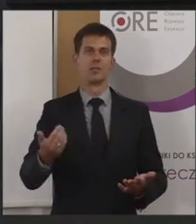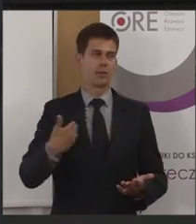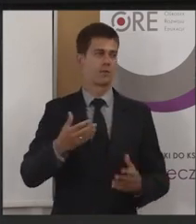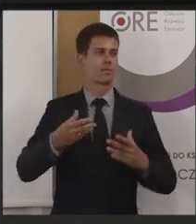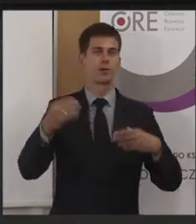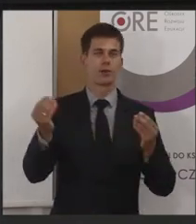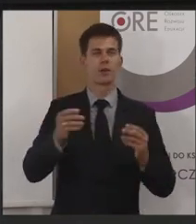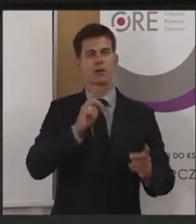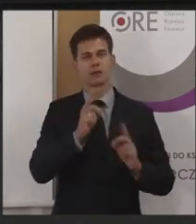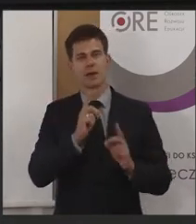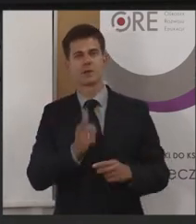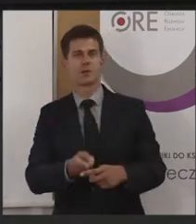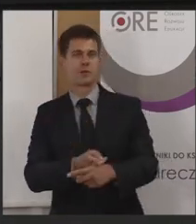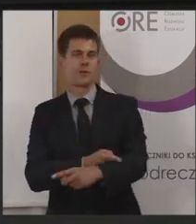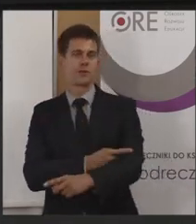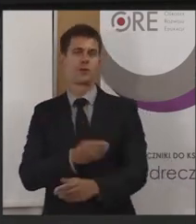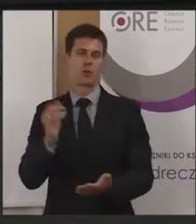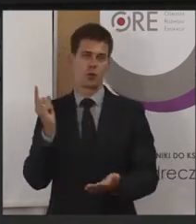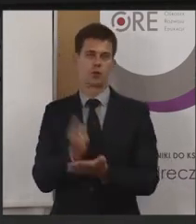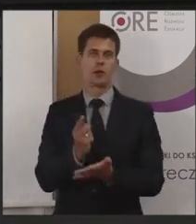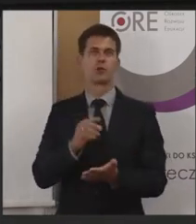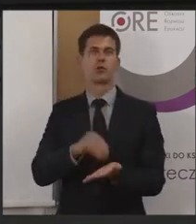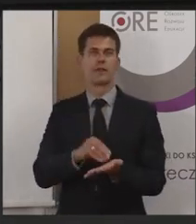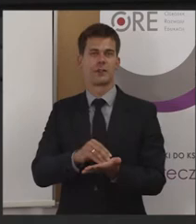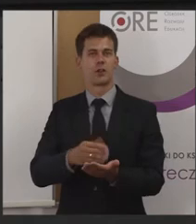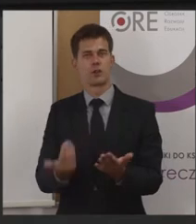wiedzę, to doświadczenie.